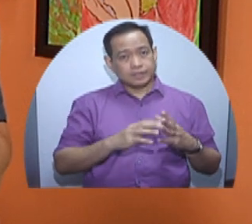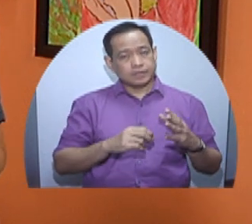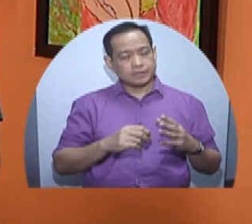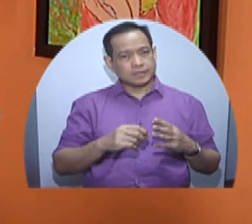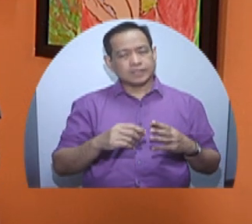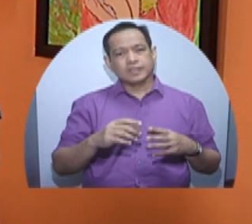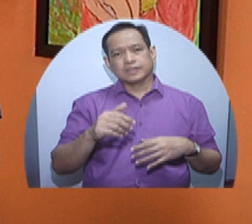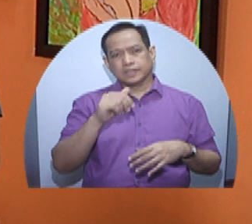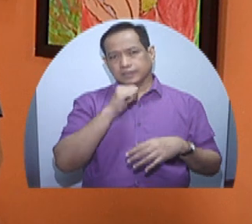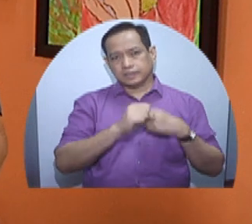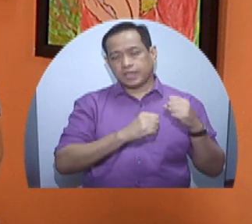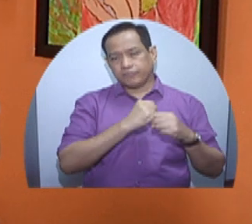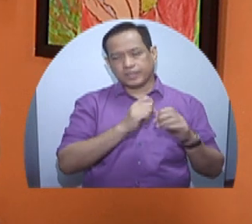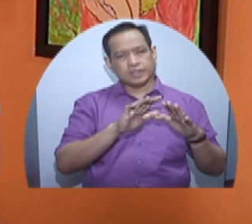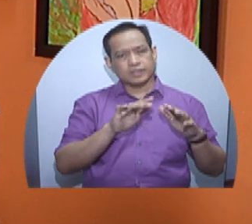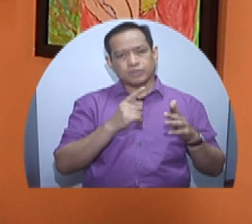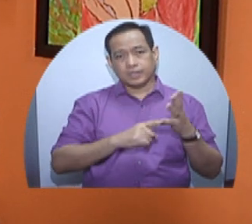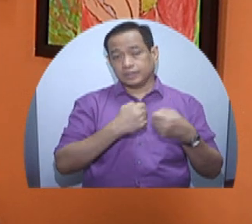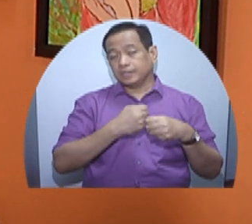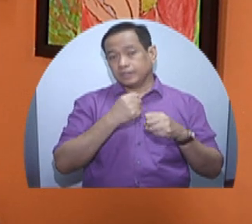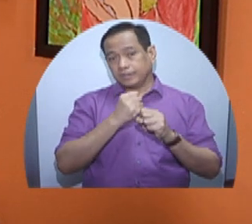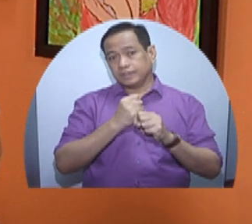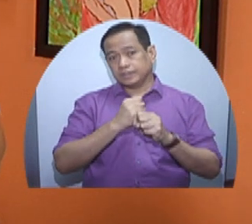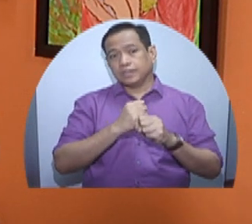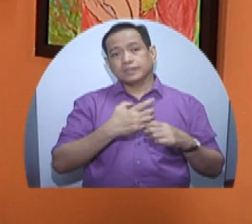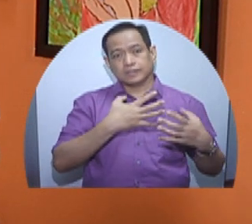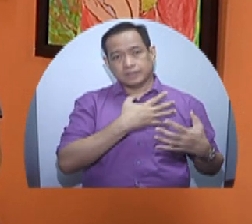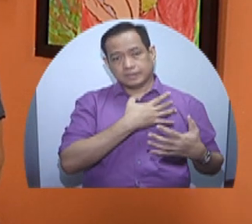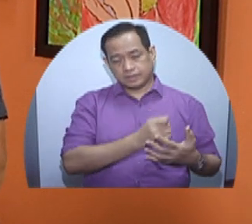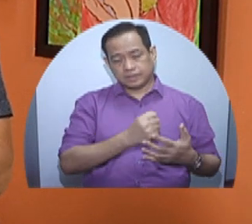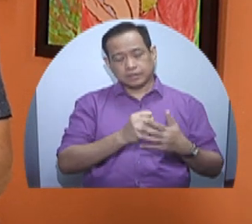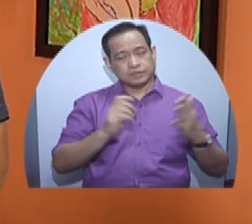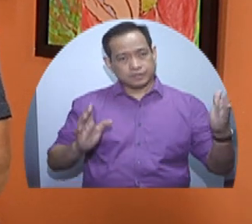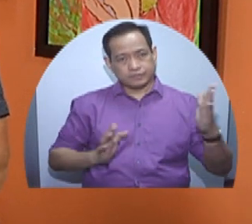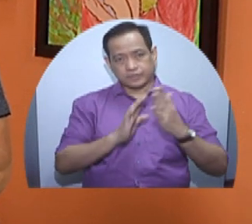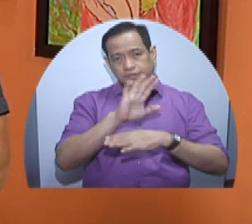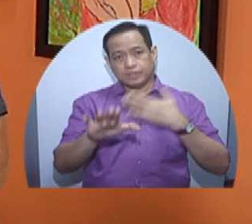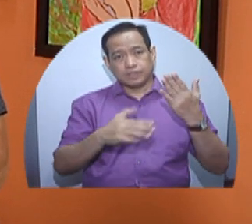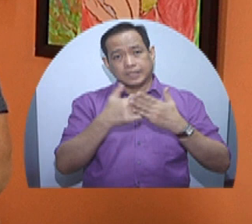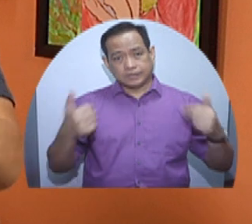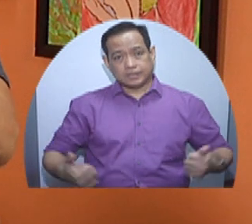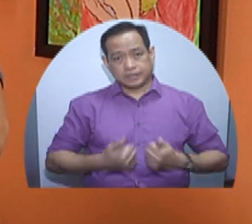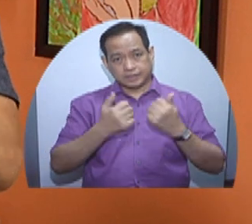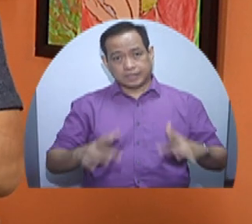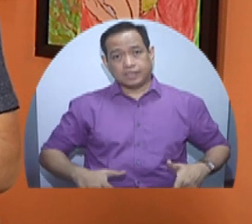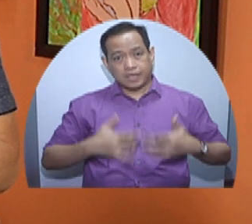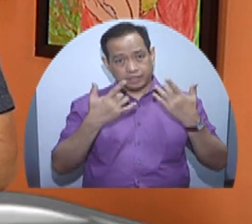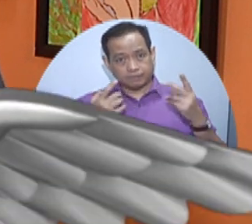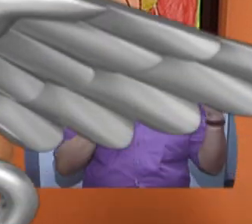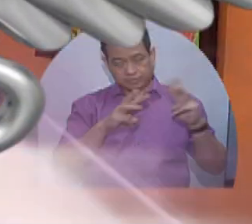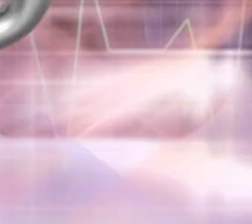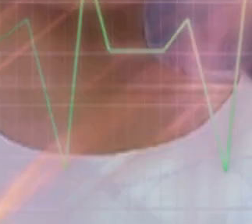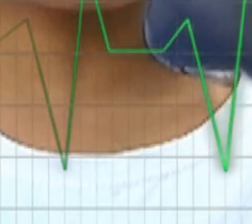kanyang pinagdaraanan at anong nagpalakas sa kanyang loob na harapin ang mga pagsubok sa buhay? Panoorin po